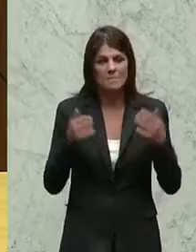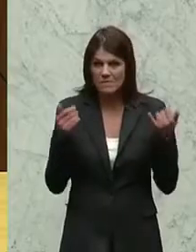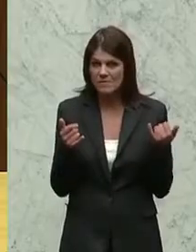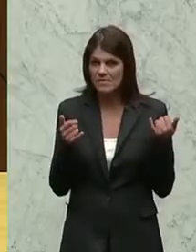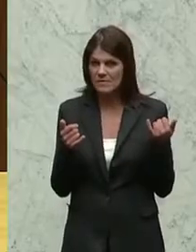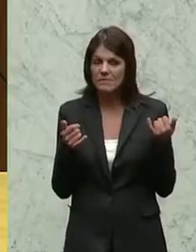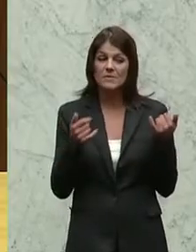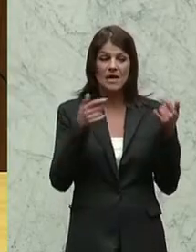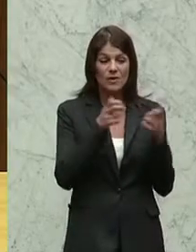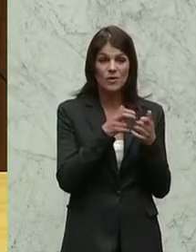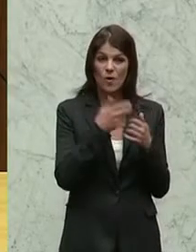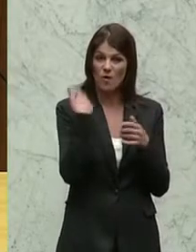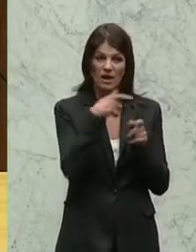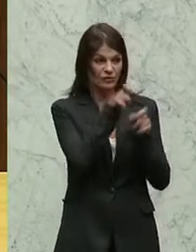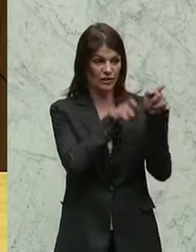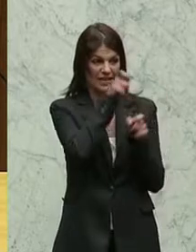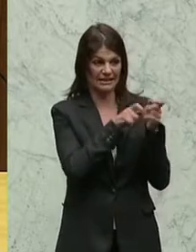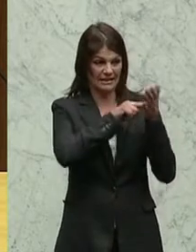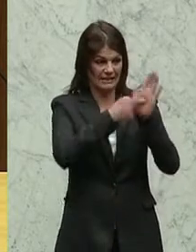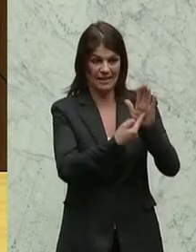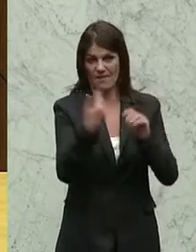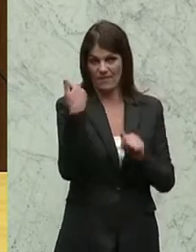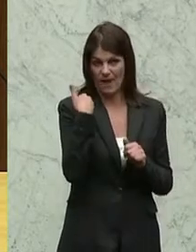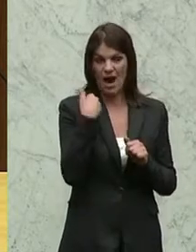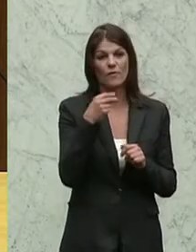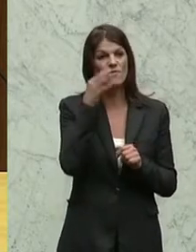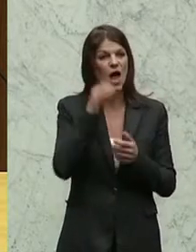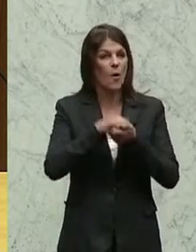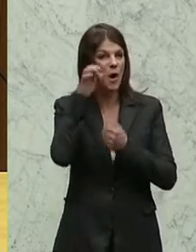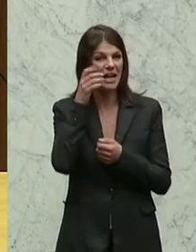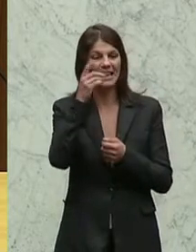aber Statistik hat er interpretiert von der Frau Kollegin Dietrich.